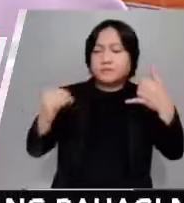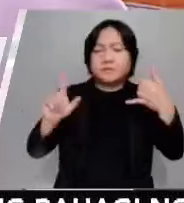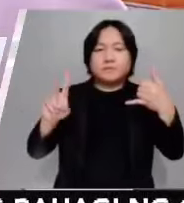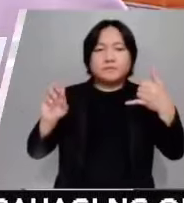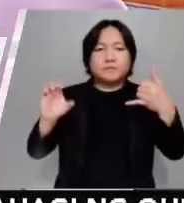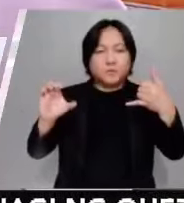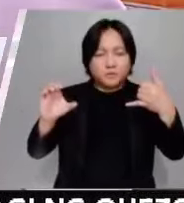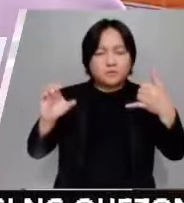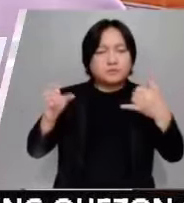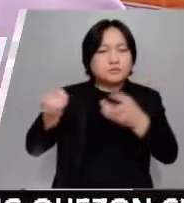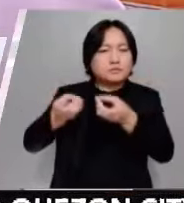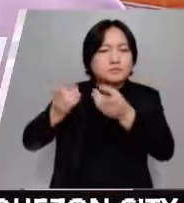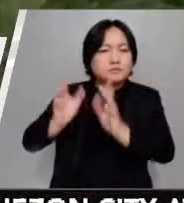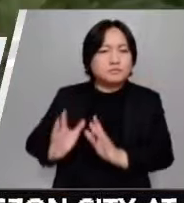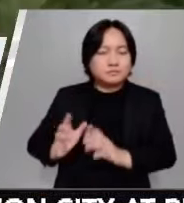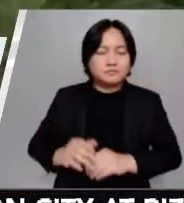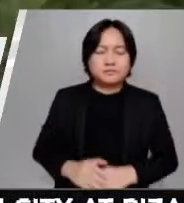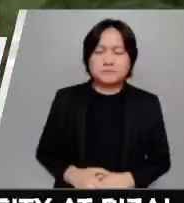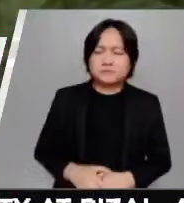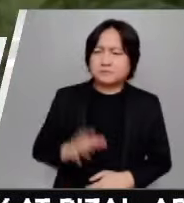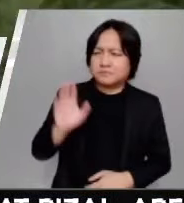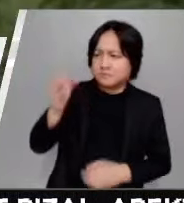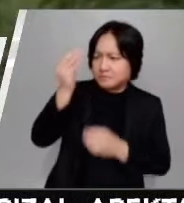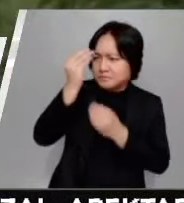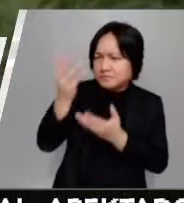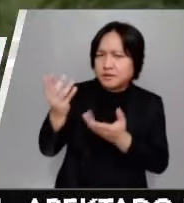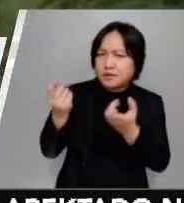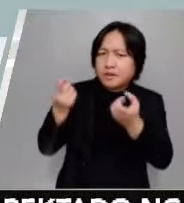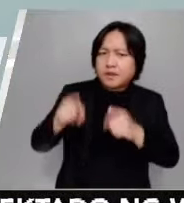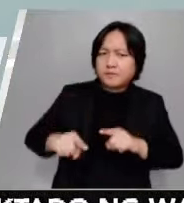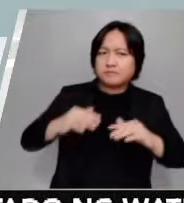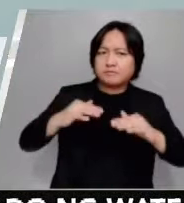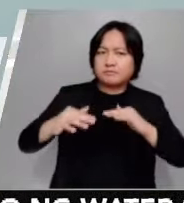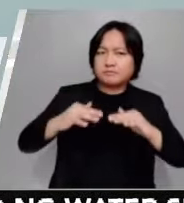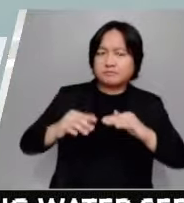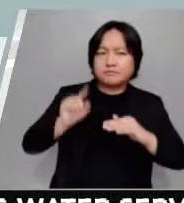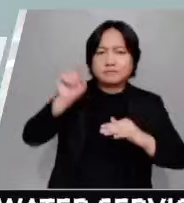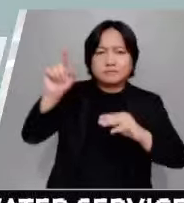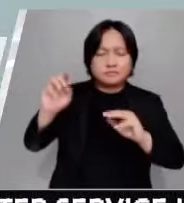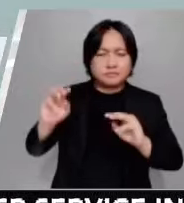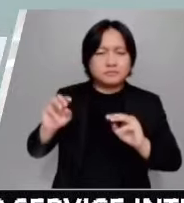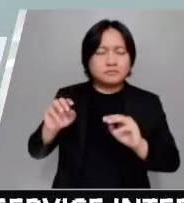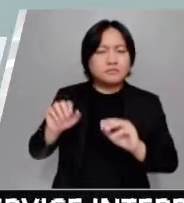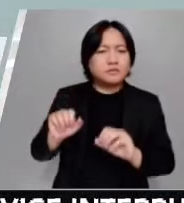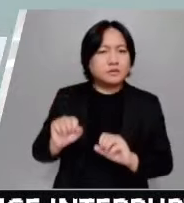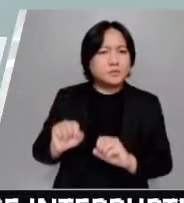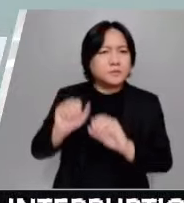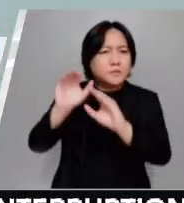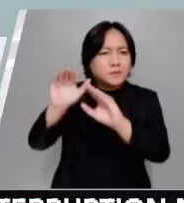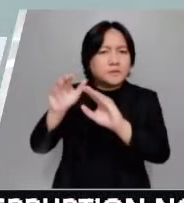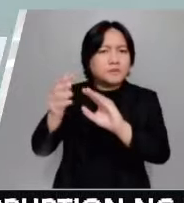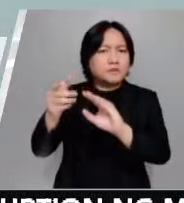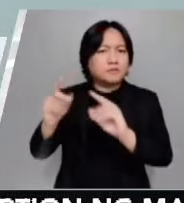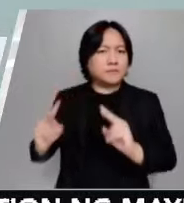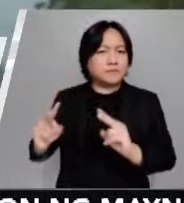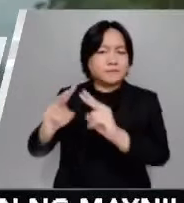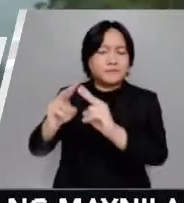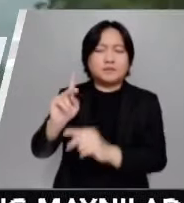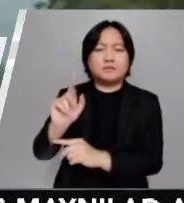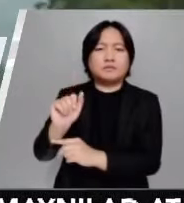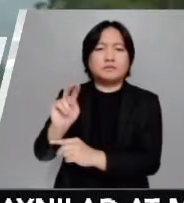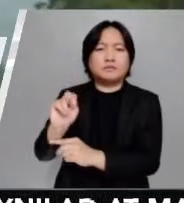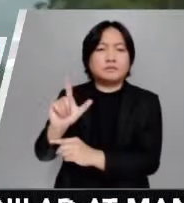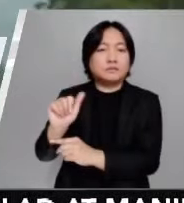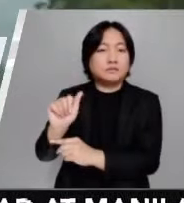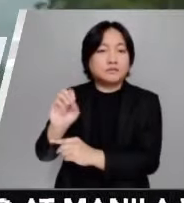25 volcano tectonic earthquakes ang naital sa Kanlaon Ano pong ibig sabihin niyan Director so ang ibig sabihin po